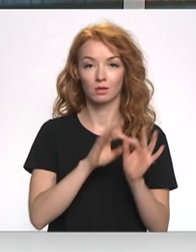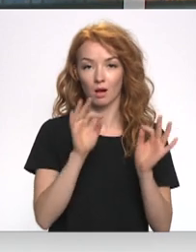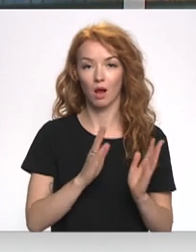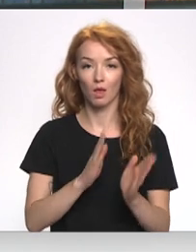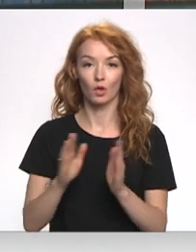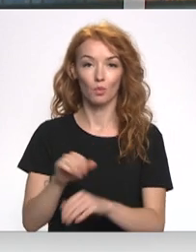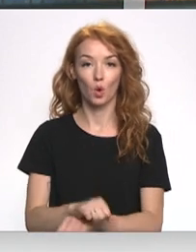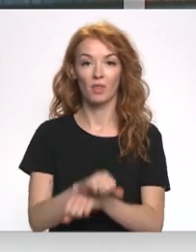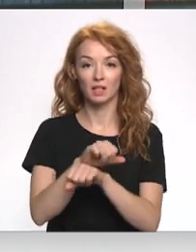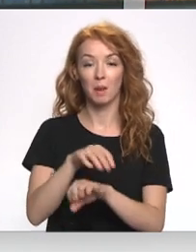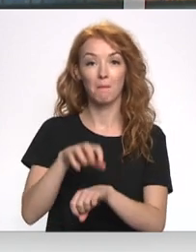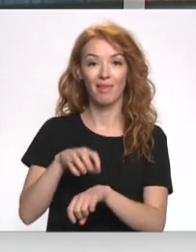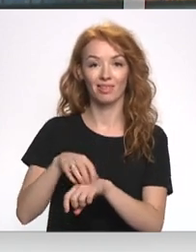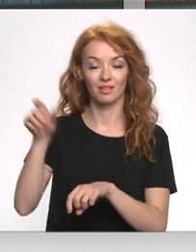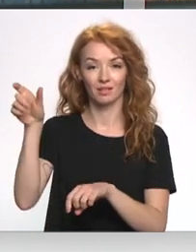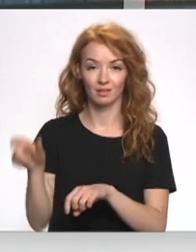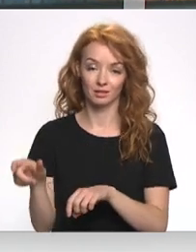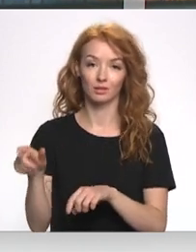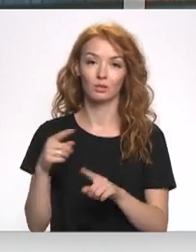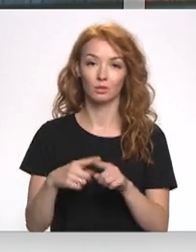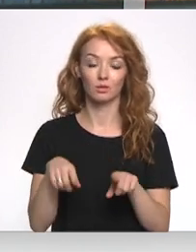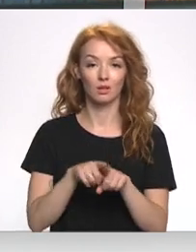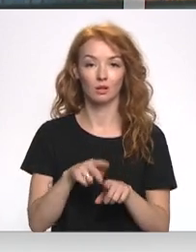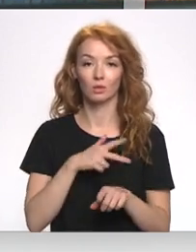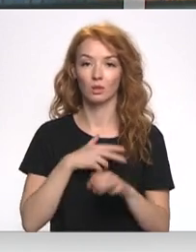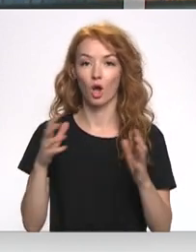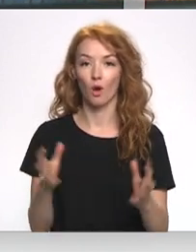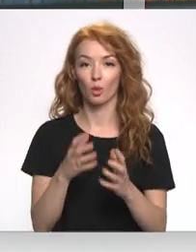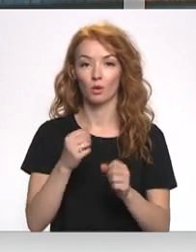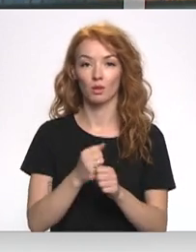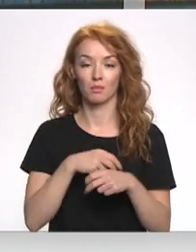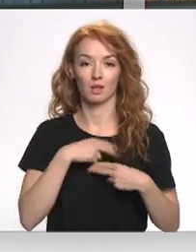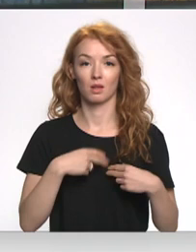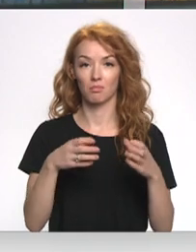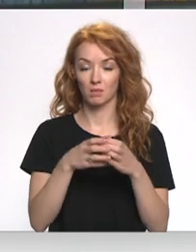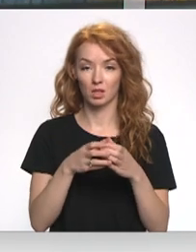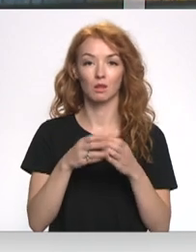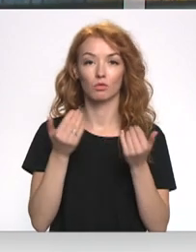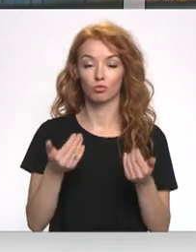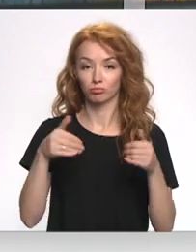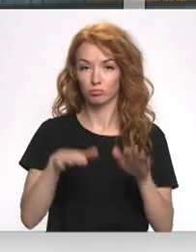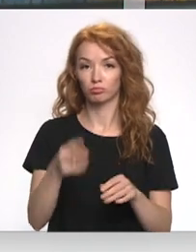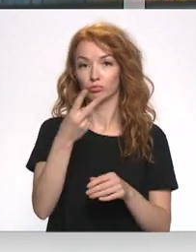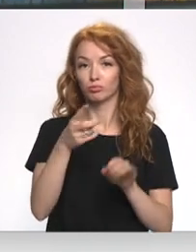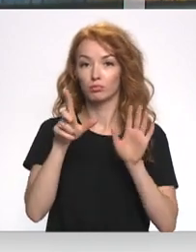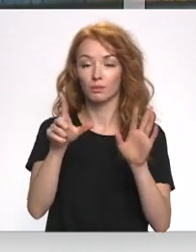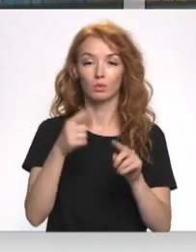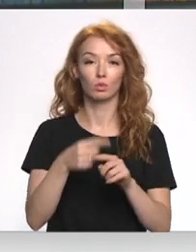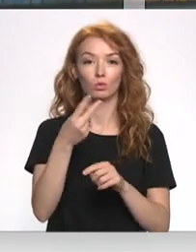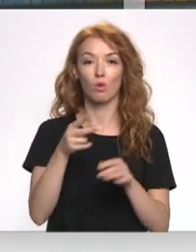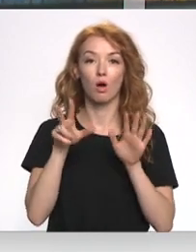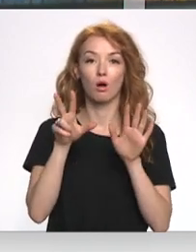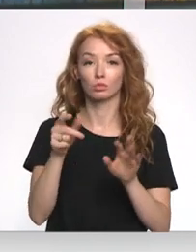mediķi. Latvijas veselības un sociālās aprūpes darbinieku arodbiedrība šodien nolēma 27. un 28.